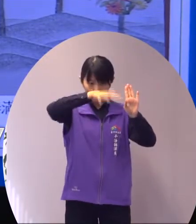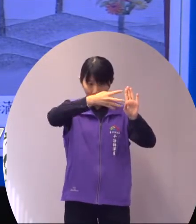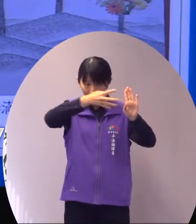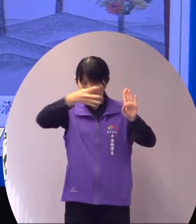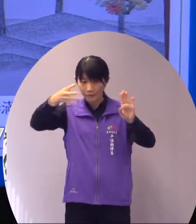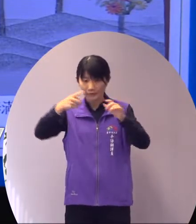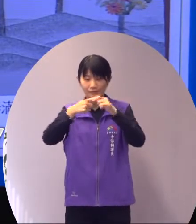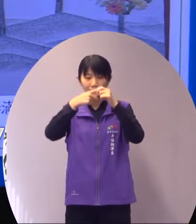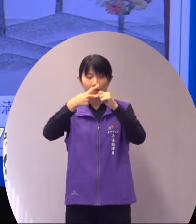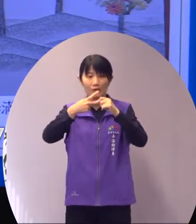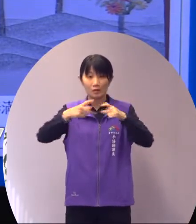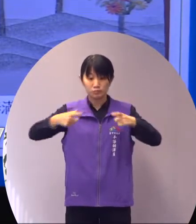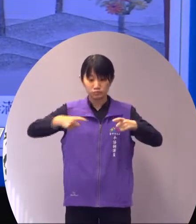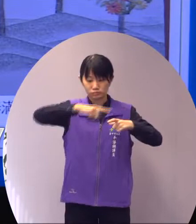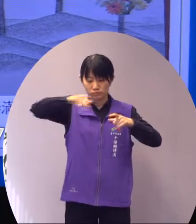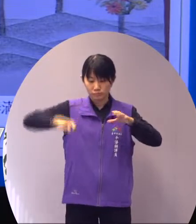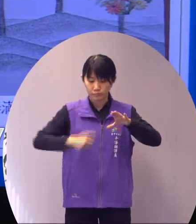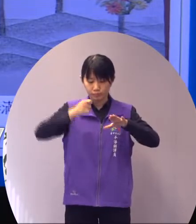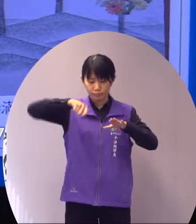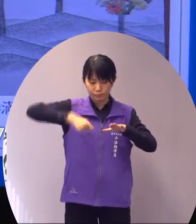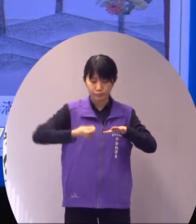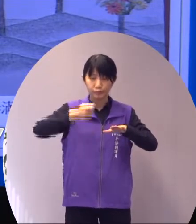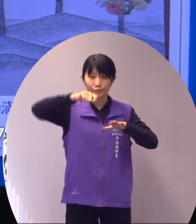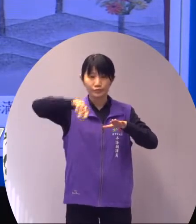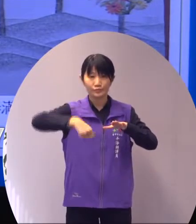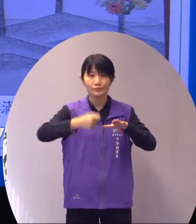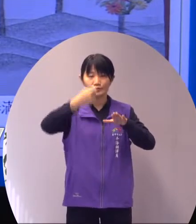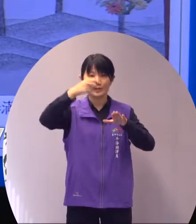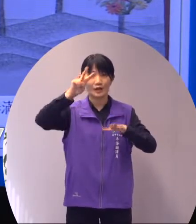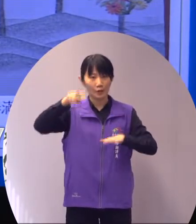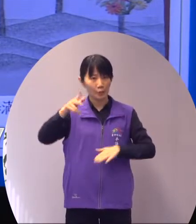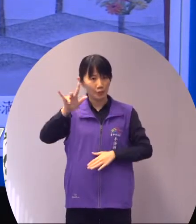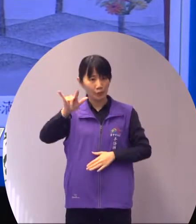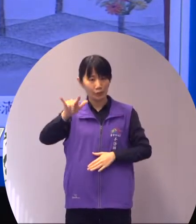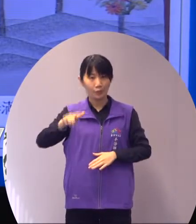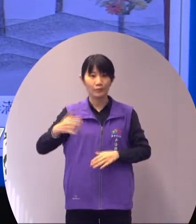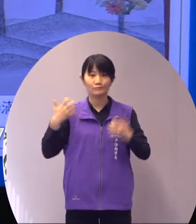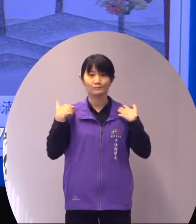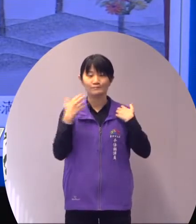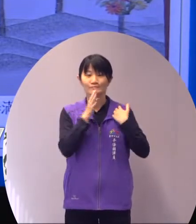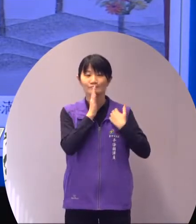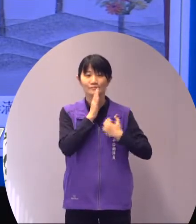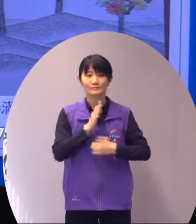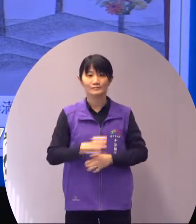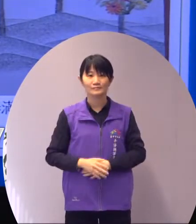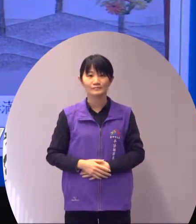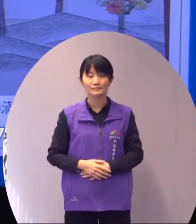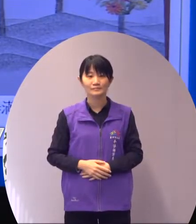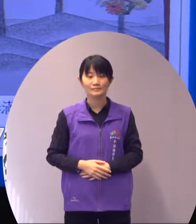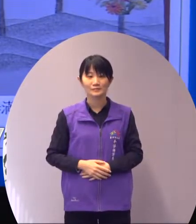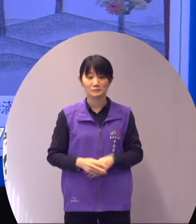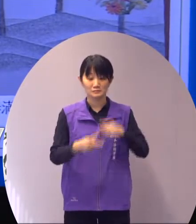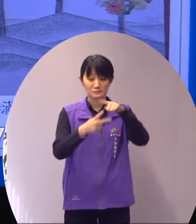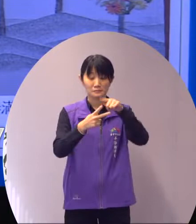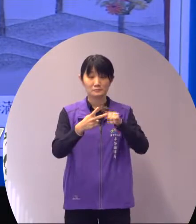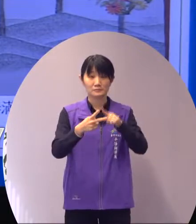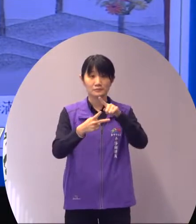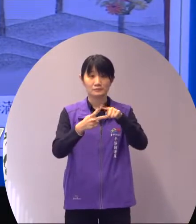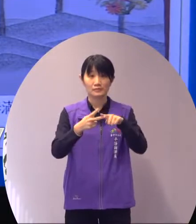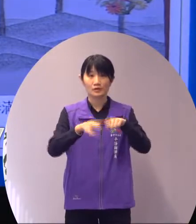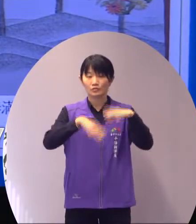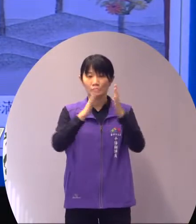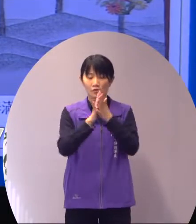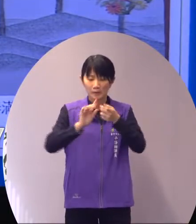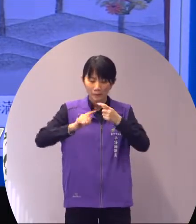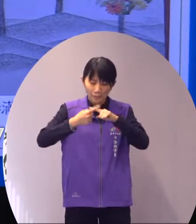艺是刺绣，它保存者是刘千韶义师。那两种传统工艺都是编